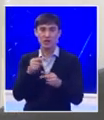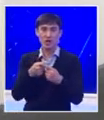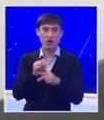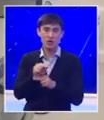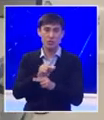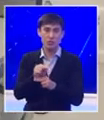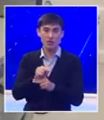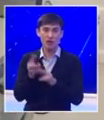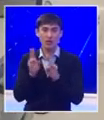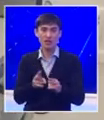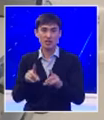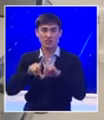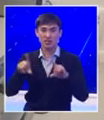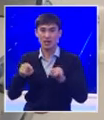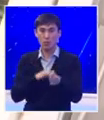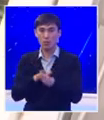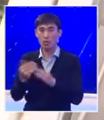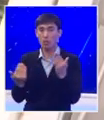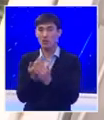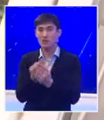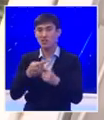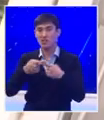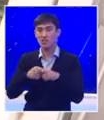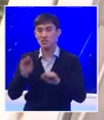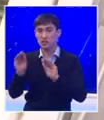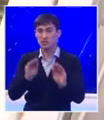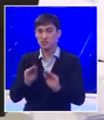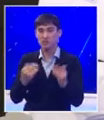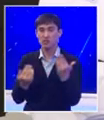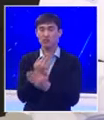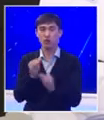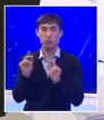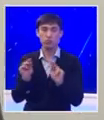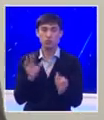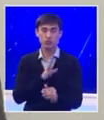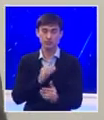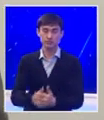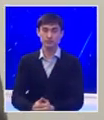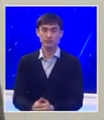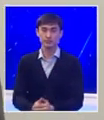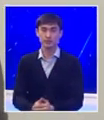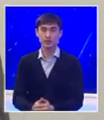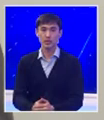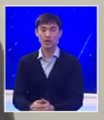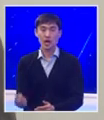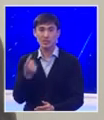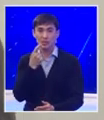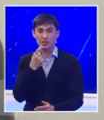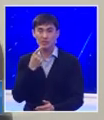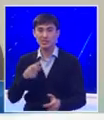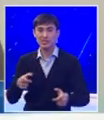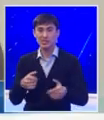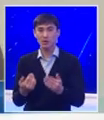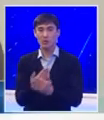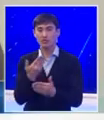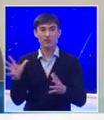аварийного здания и полное обновление технического оснащения самым современным оборудованием стоматологические кресла dimas мы